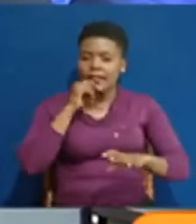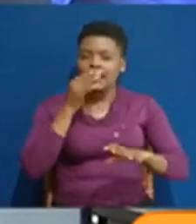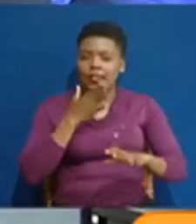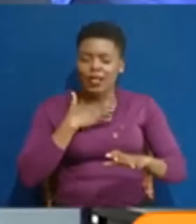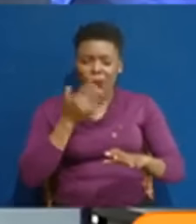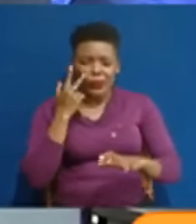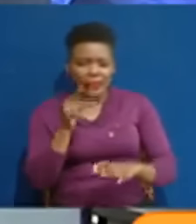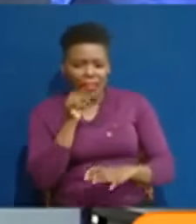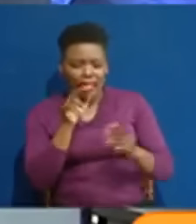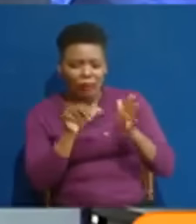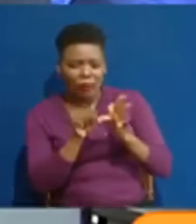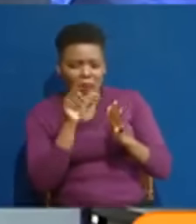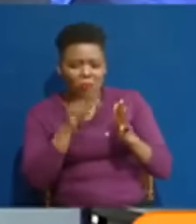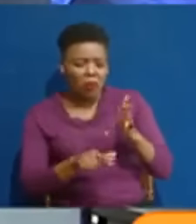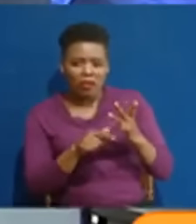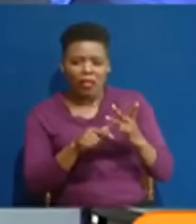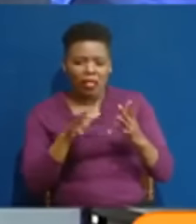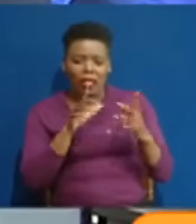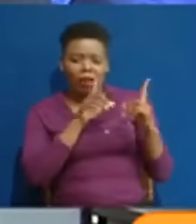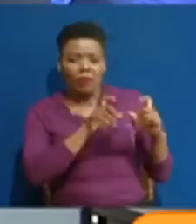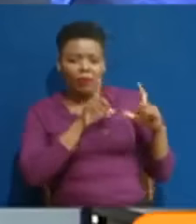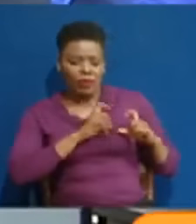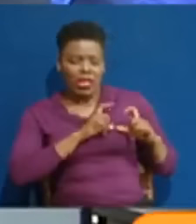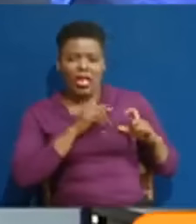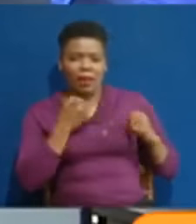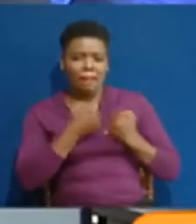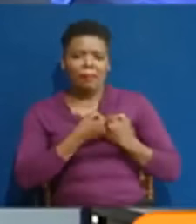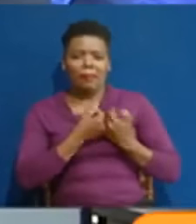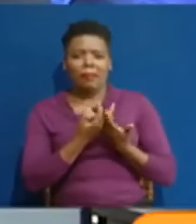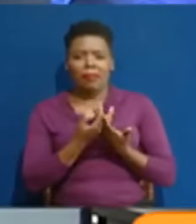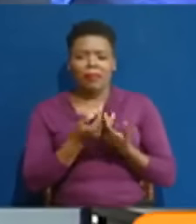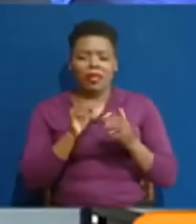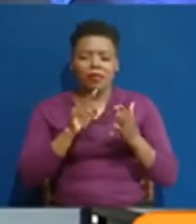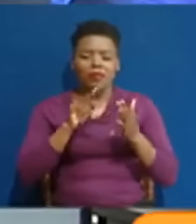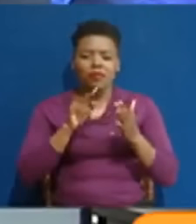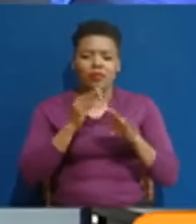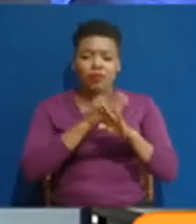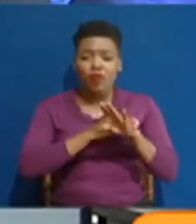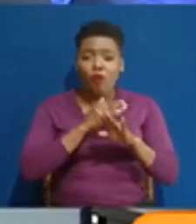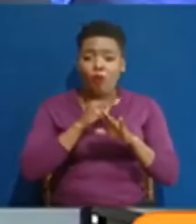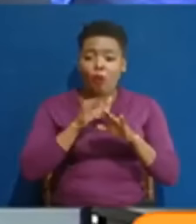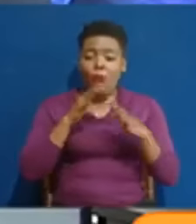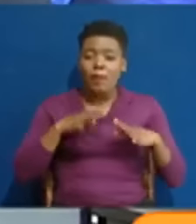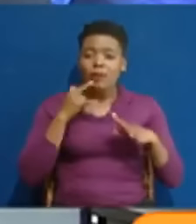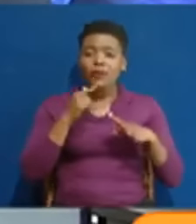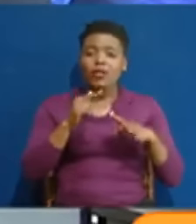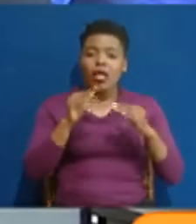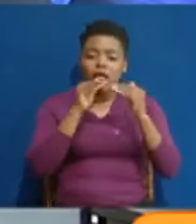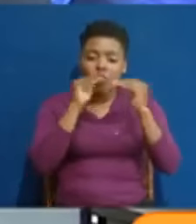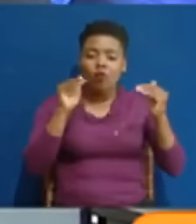mapenzi kama chanzo cha kifo chake. Sarah alidaiwa kujirusha kutoka orofa ya pili mtaani Kasarani na